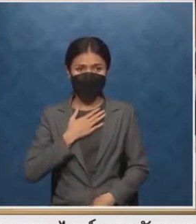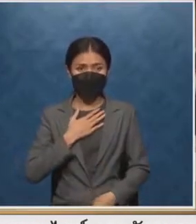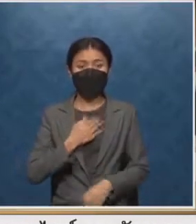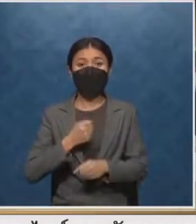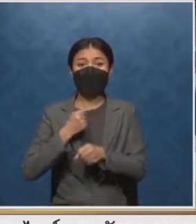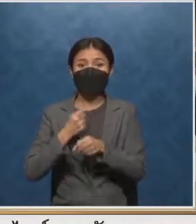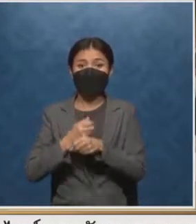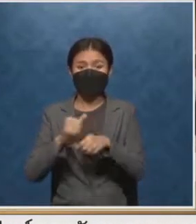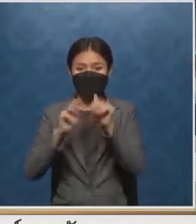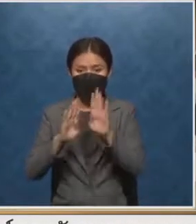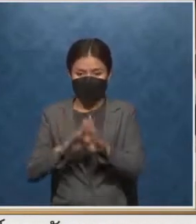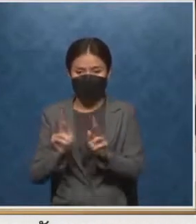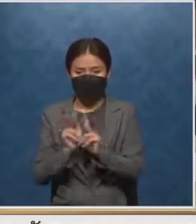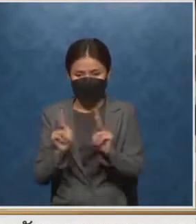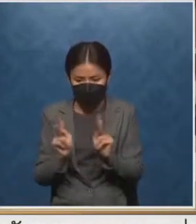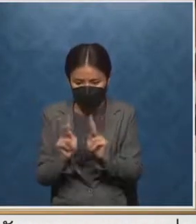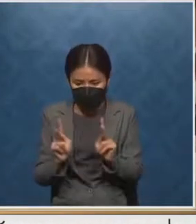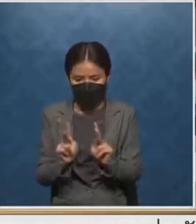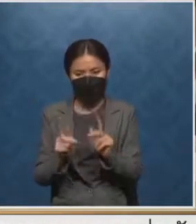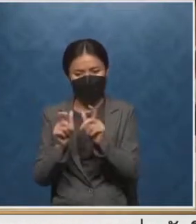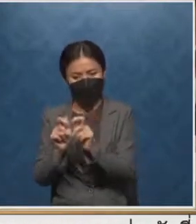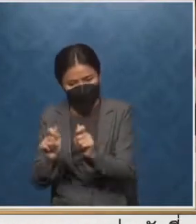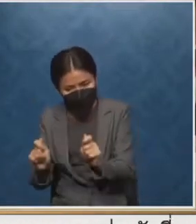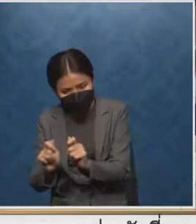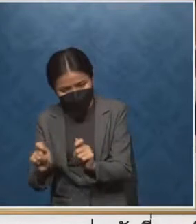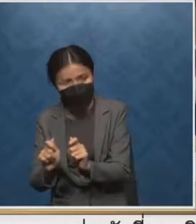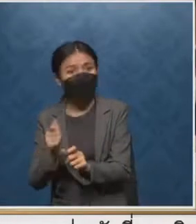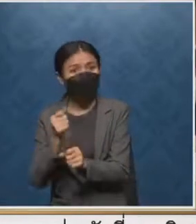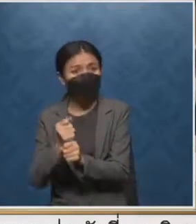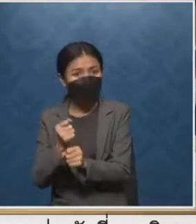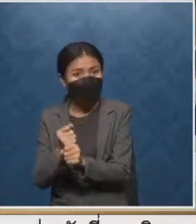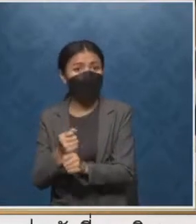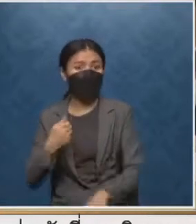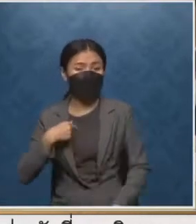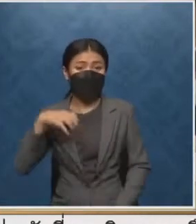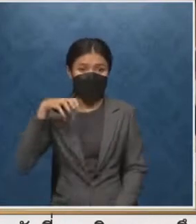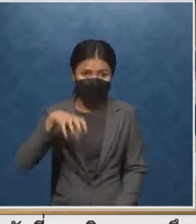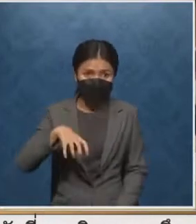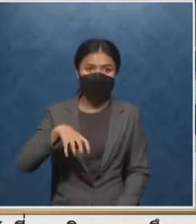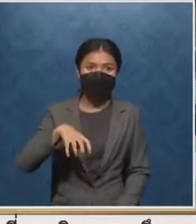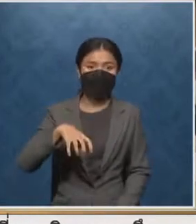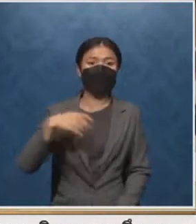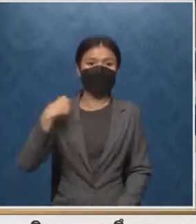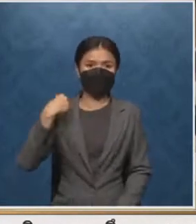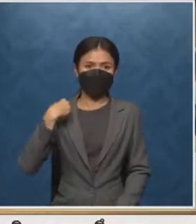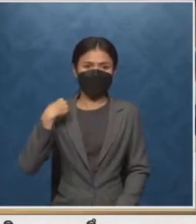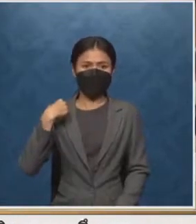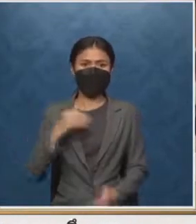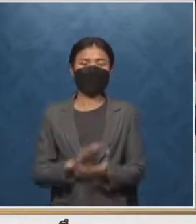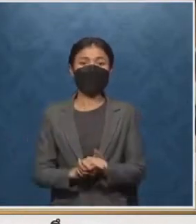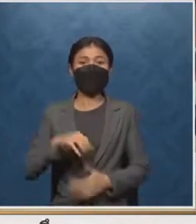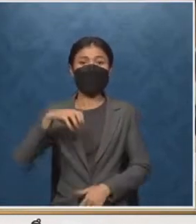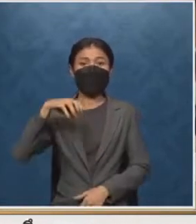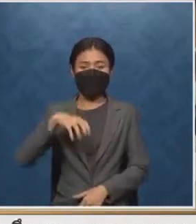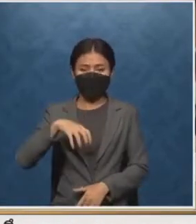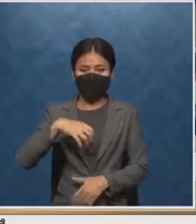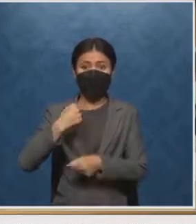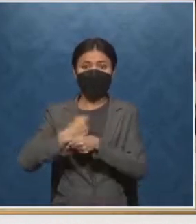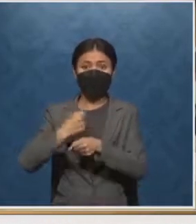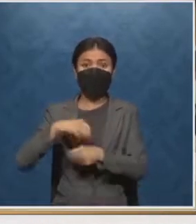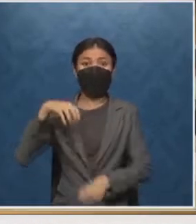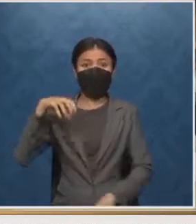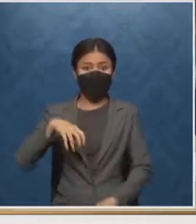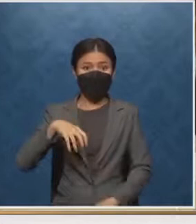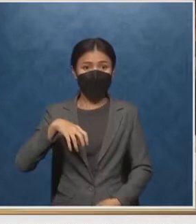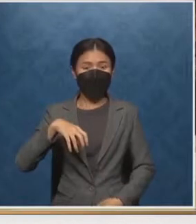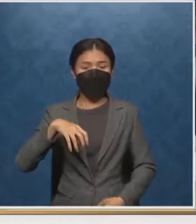กองทุนมีอนุกรรมการบริหารและมีสำนักงานในส่วนของสำนักงานเองนะครับซึ่งเป็นจุ